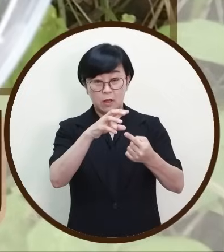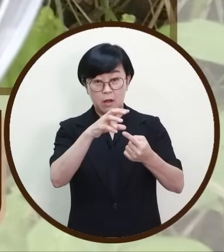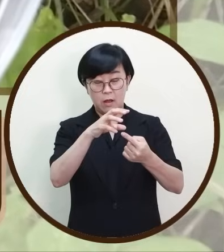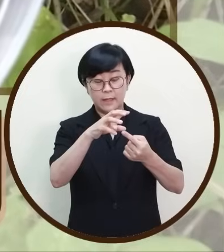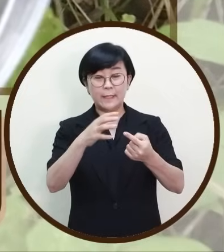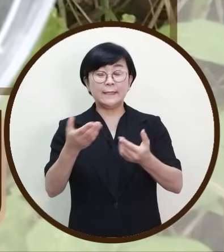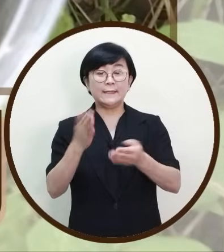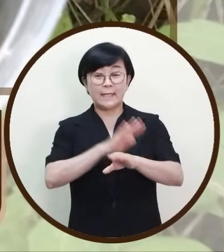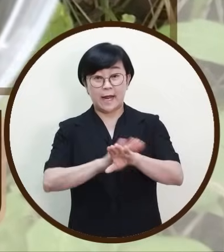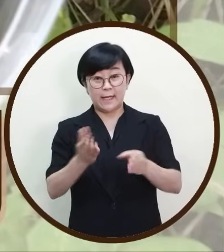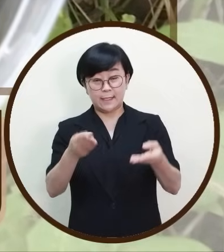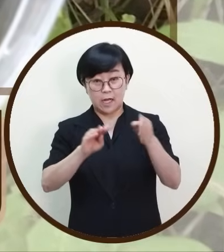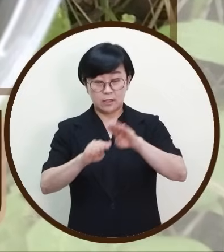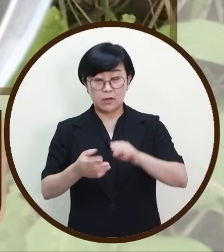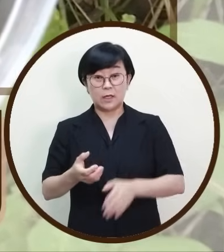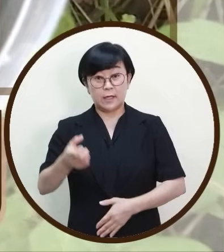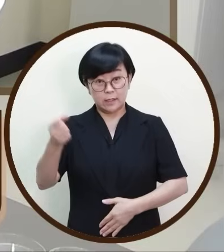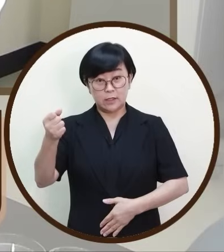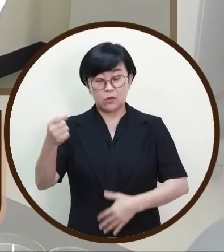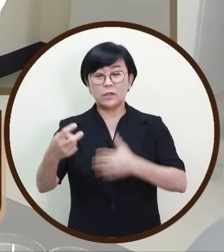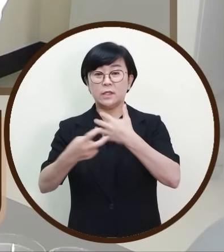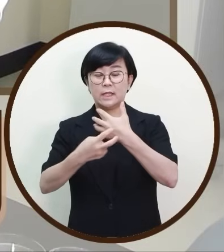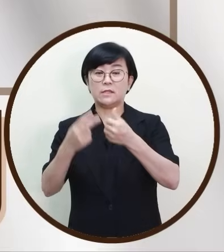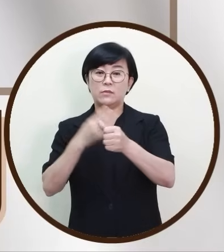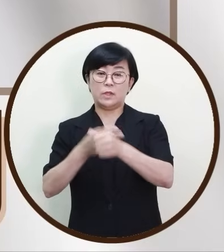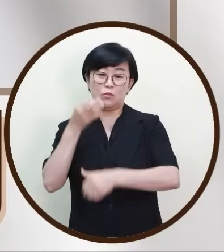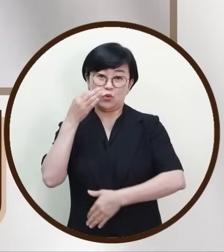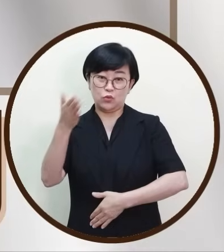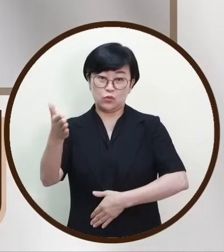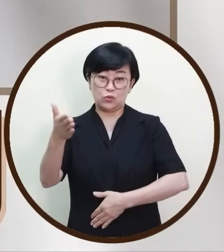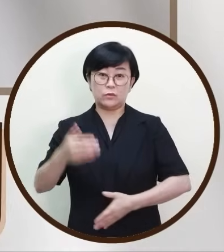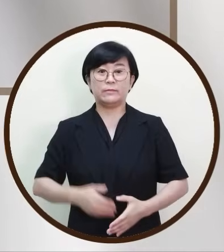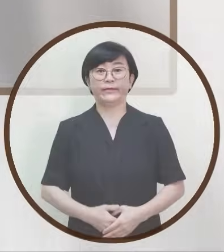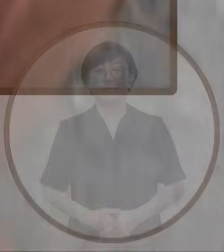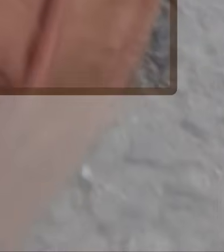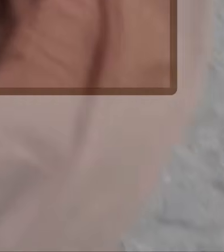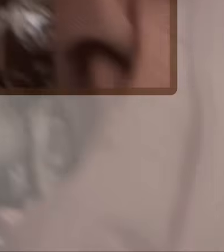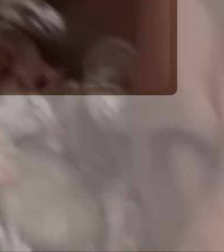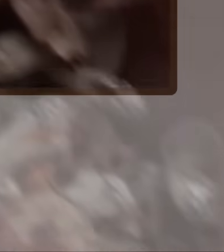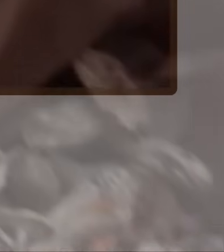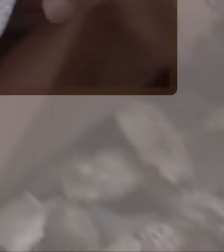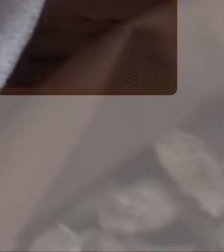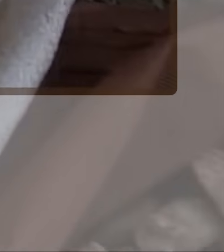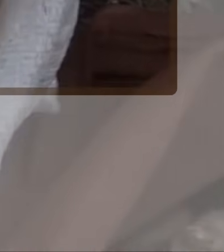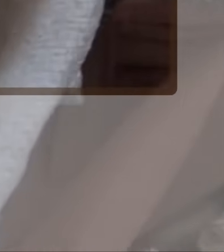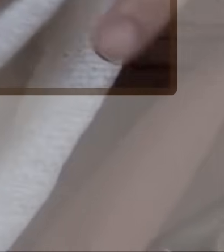정확하게 진단할 수 있도록 알맞게 보관해 반드시 의사에게 전달합니다.